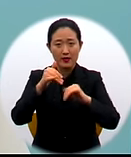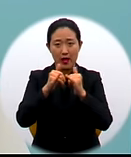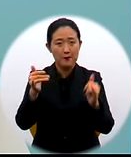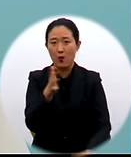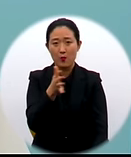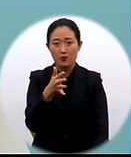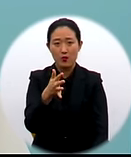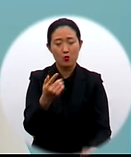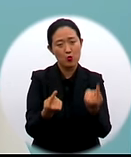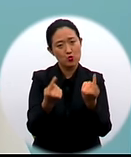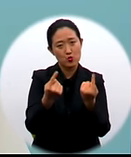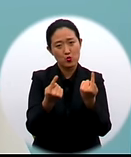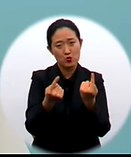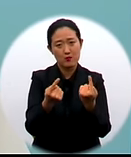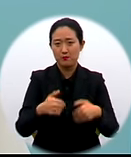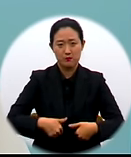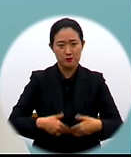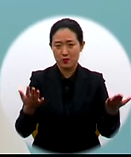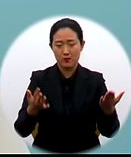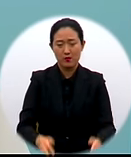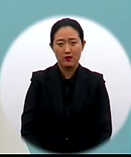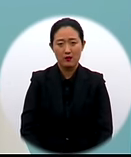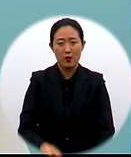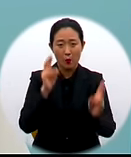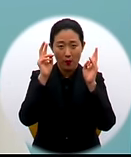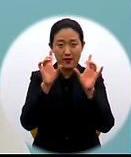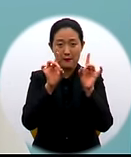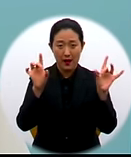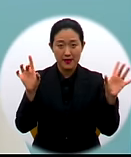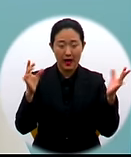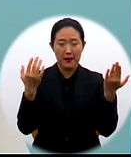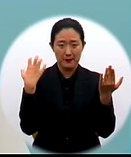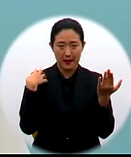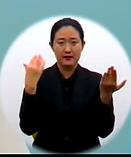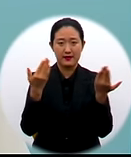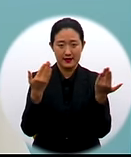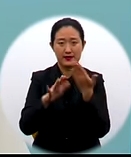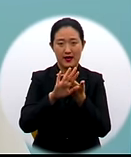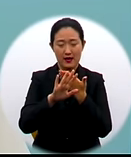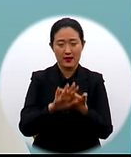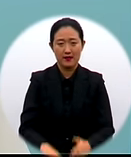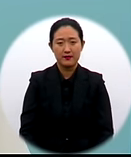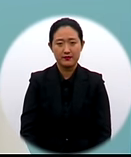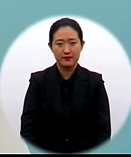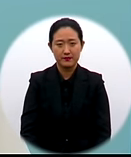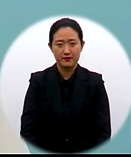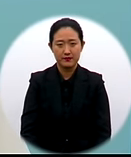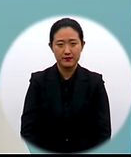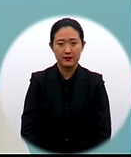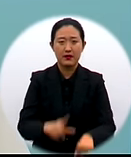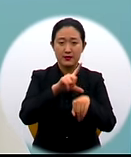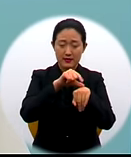뭔가 조율해야 할 포지션이 없는 거예요. 이렇게 기업마다 직무가 다른데 이 직무가 시간이 변하면서